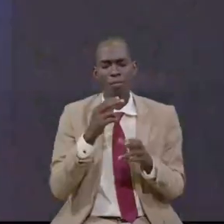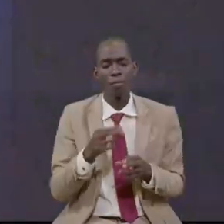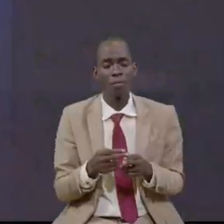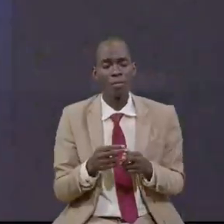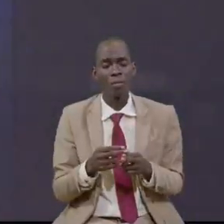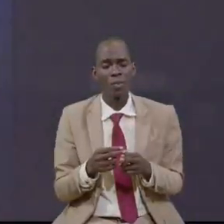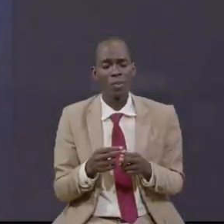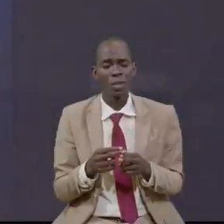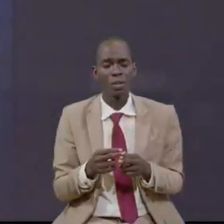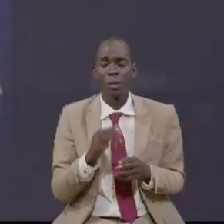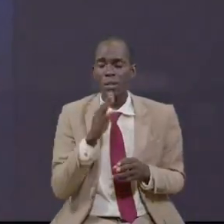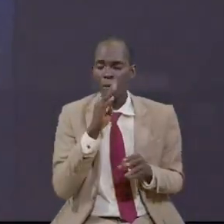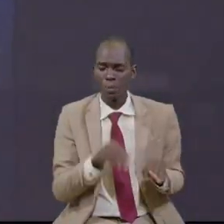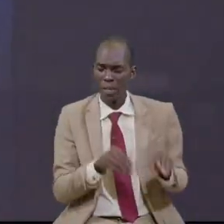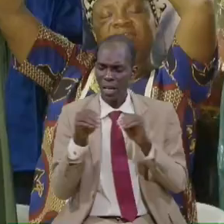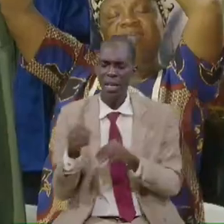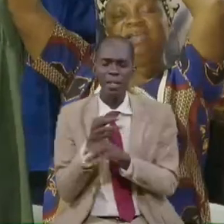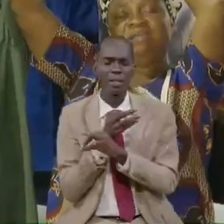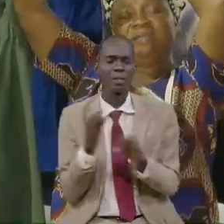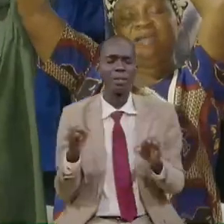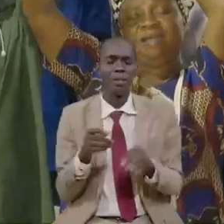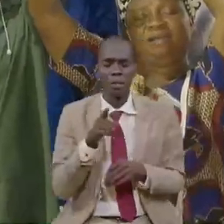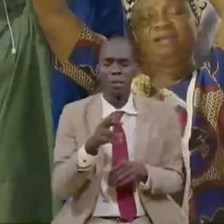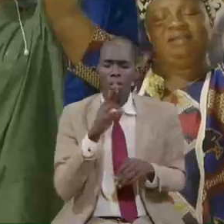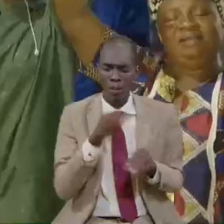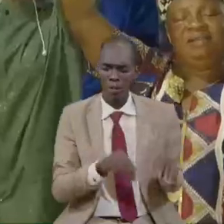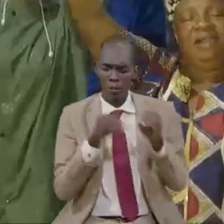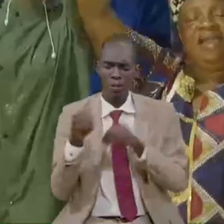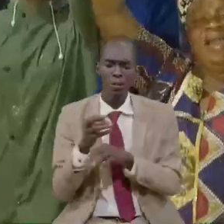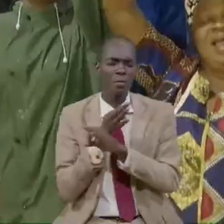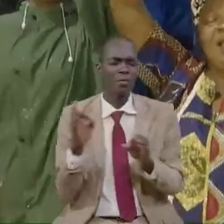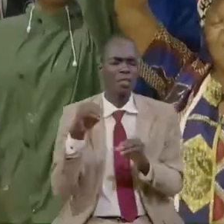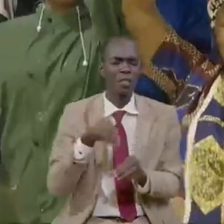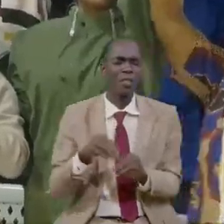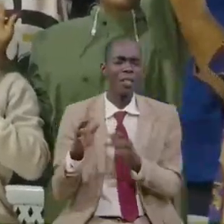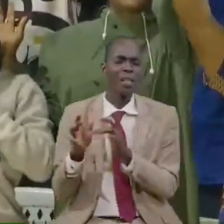Soyez affranchi. Vous êtes affranchi au nom de Jésus.